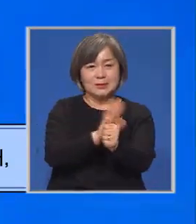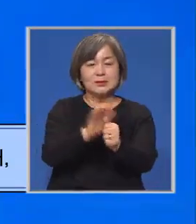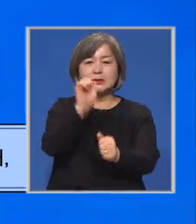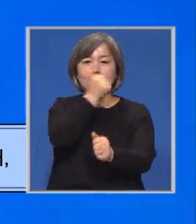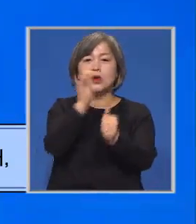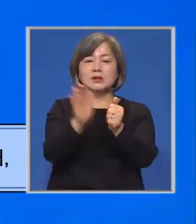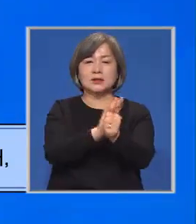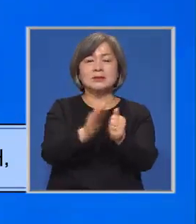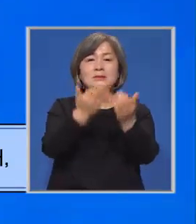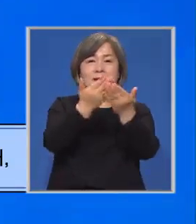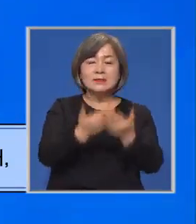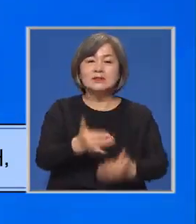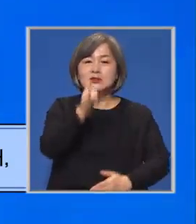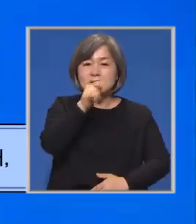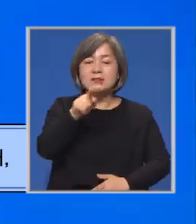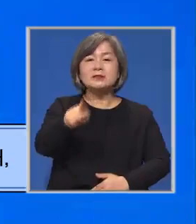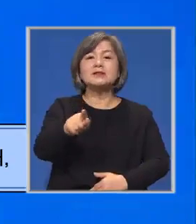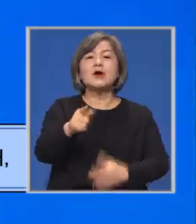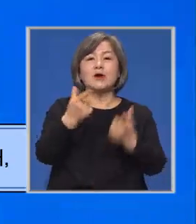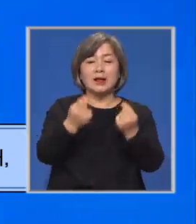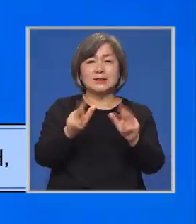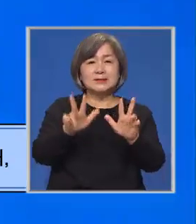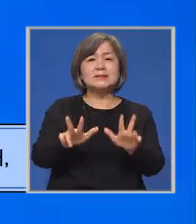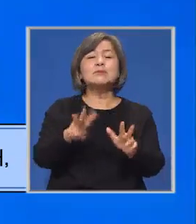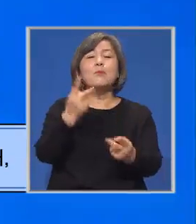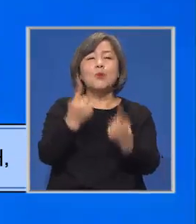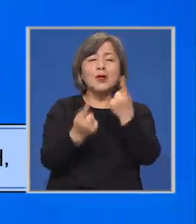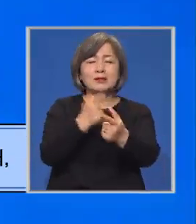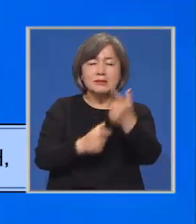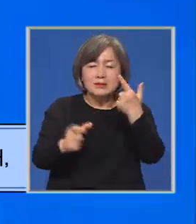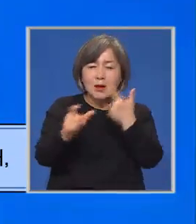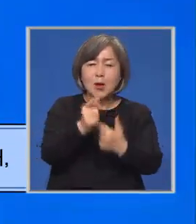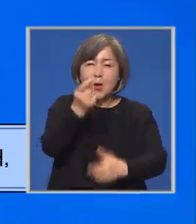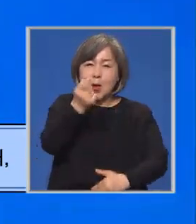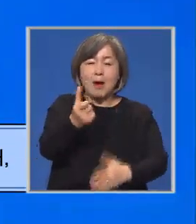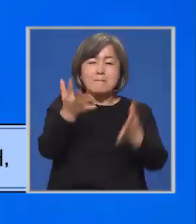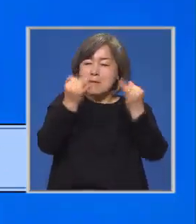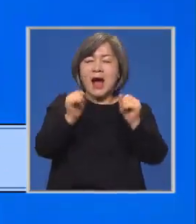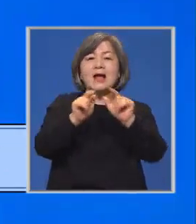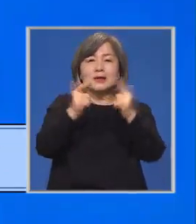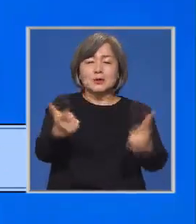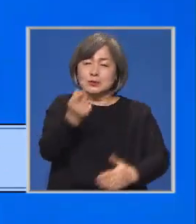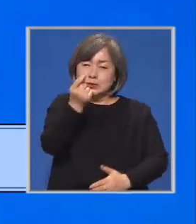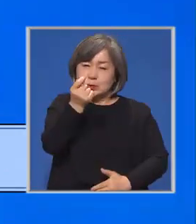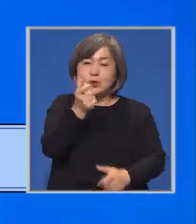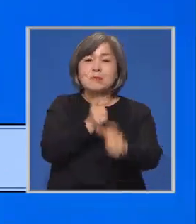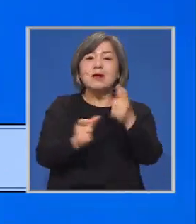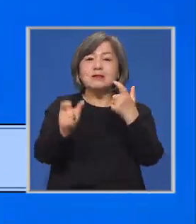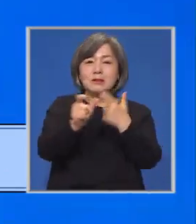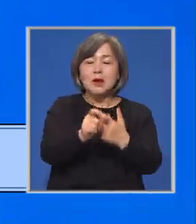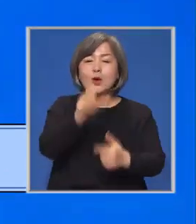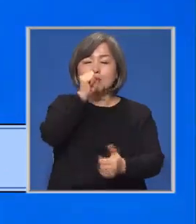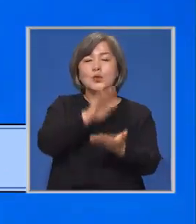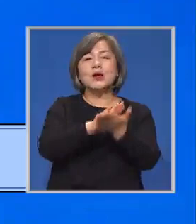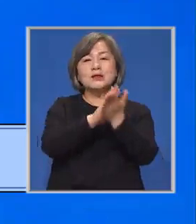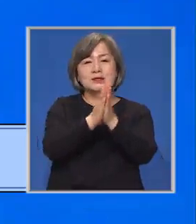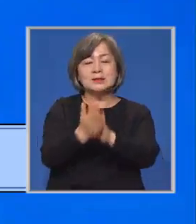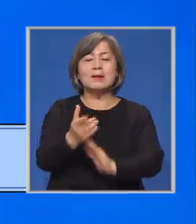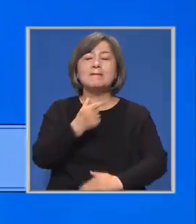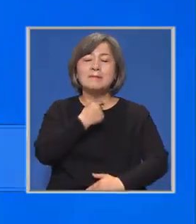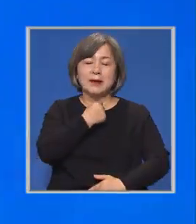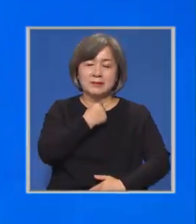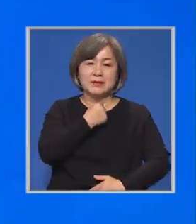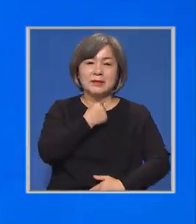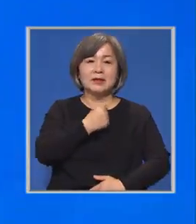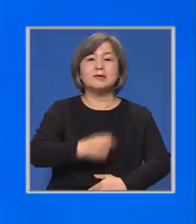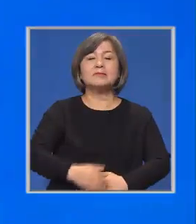서비스, 통역 서비스를 받을 수 있는 그런 게 지금보다 조금만 더 많이도 아니고 조금만 더 좋아졌으면